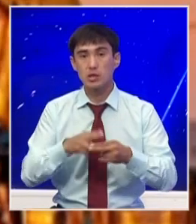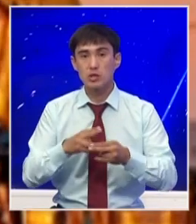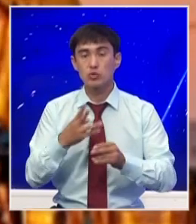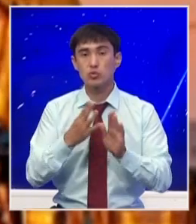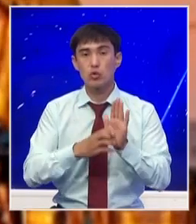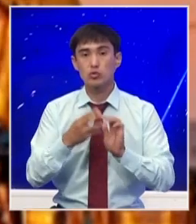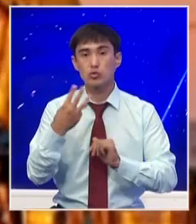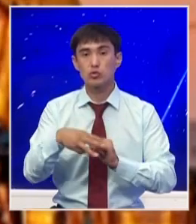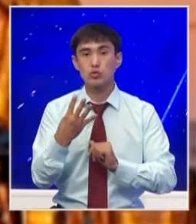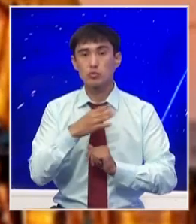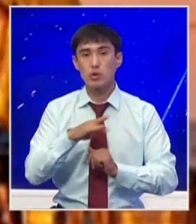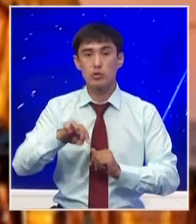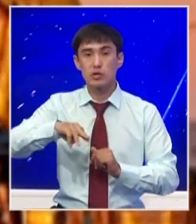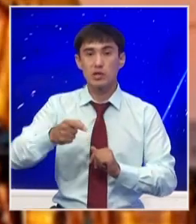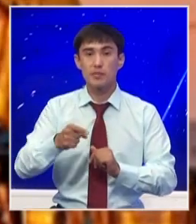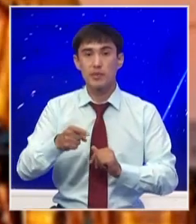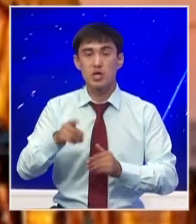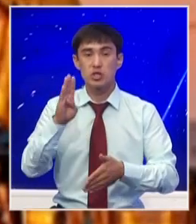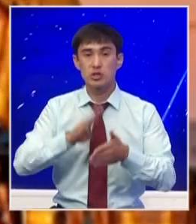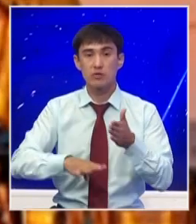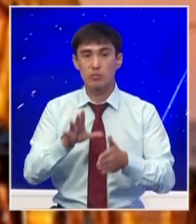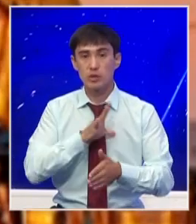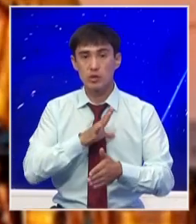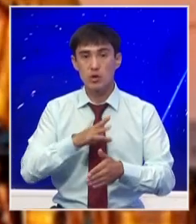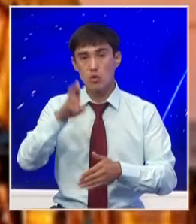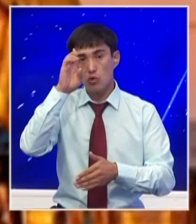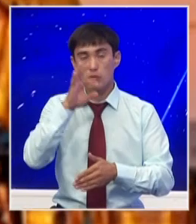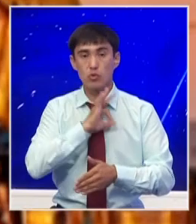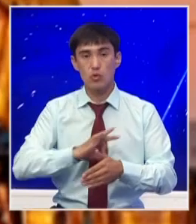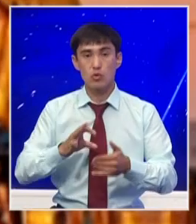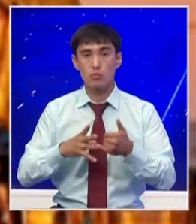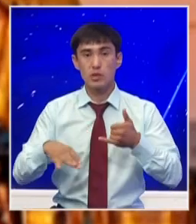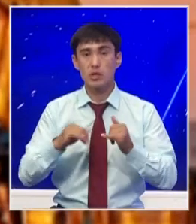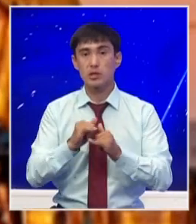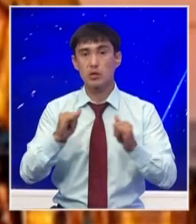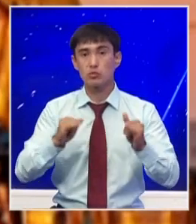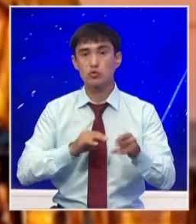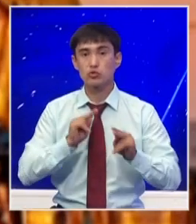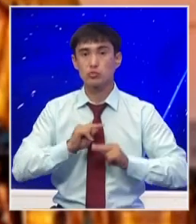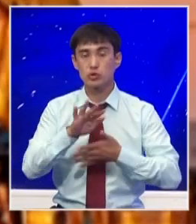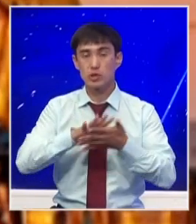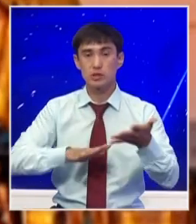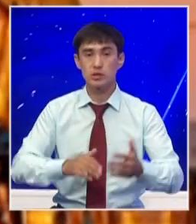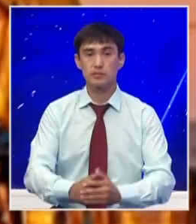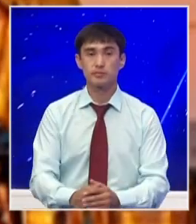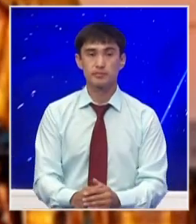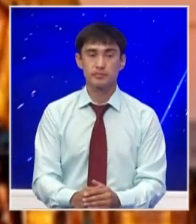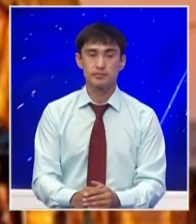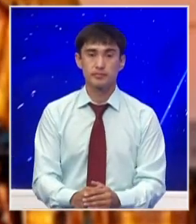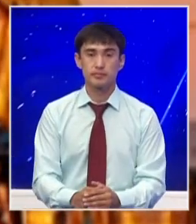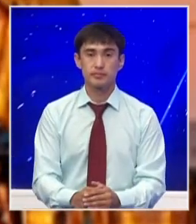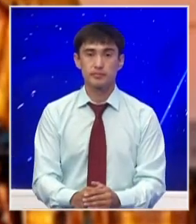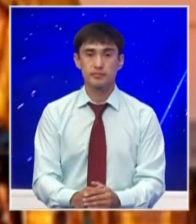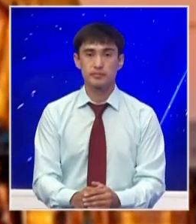934 миллион теңге айыппұл өндірілді. Үкіметтің жер қойнауын пайдалану саласын одан әрі дамыту жөніндегі жұмысы жалғасады.